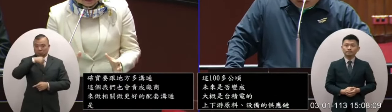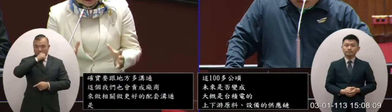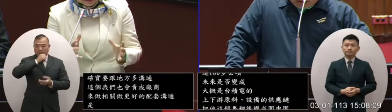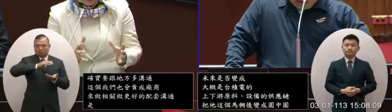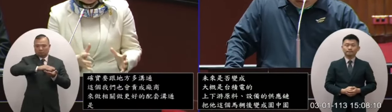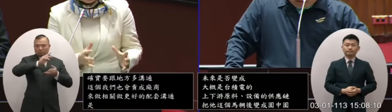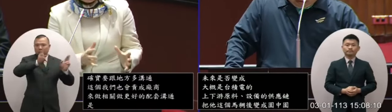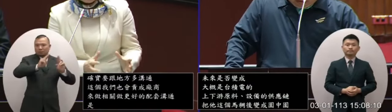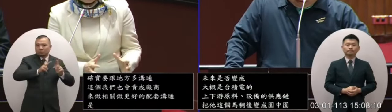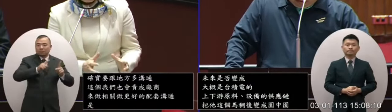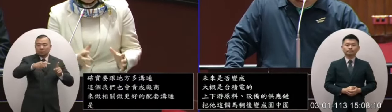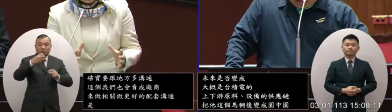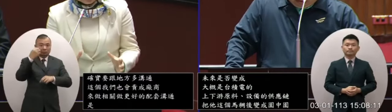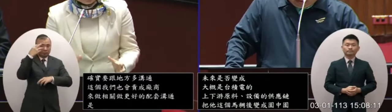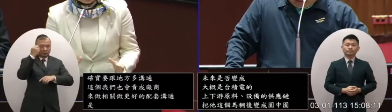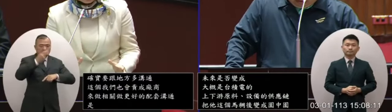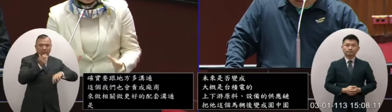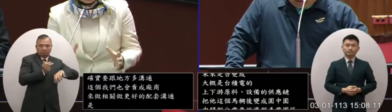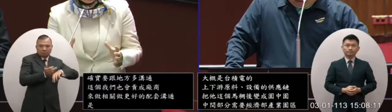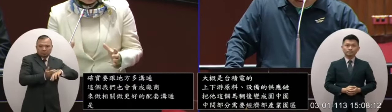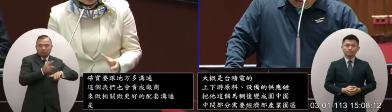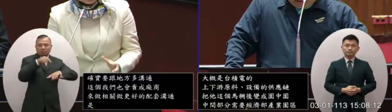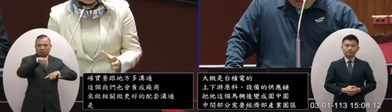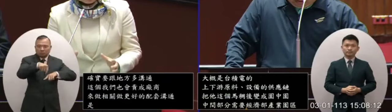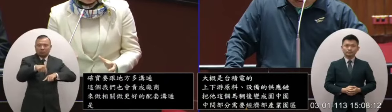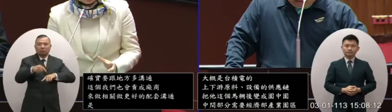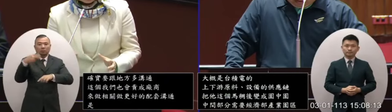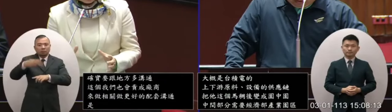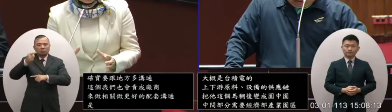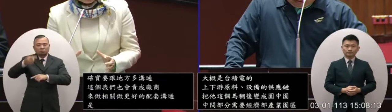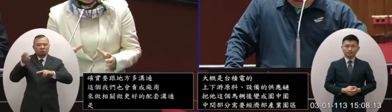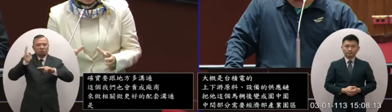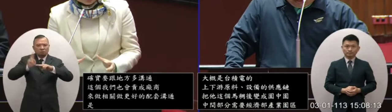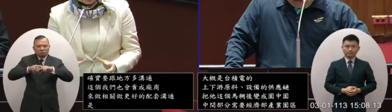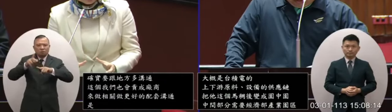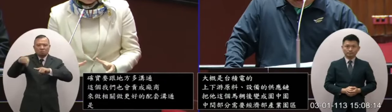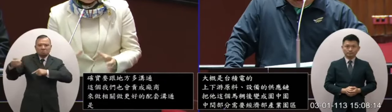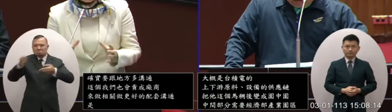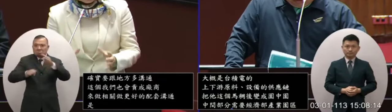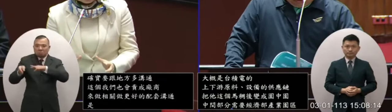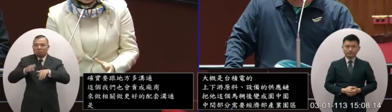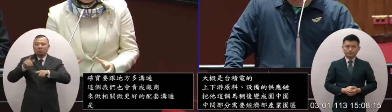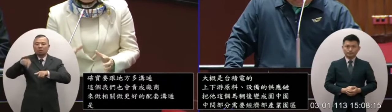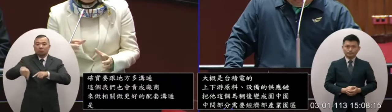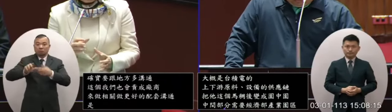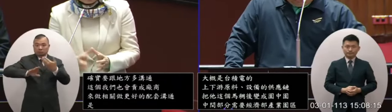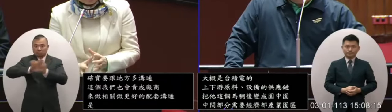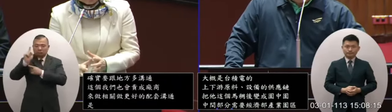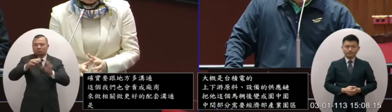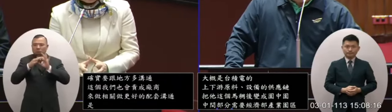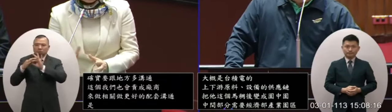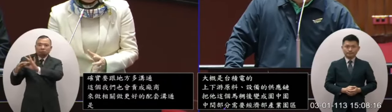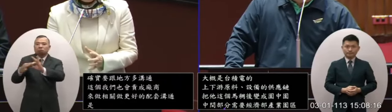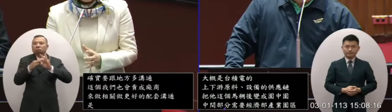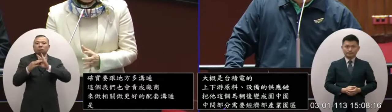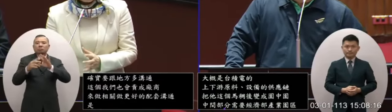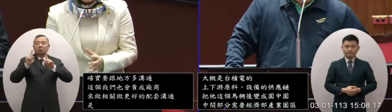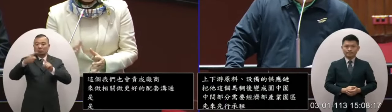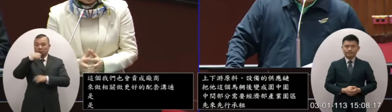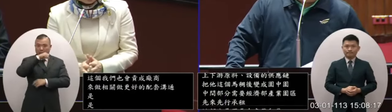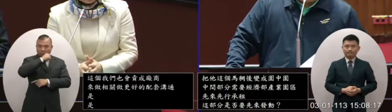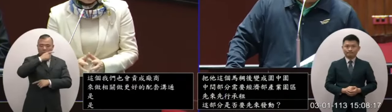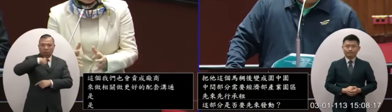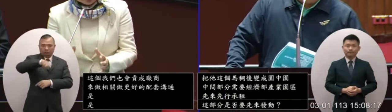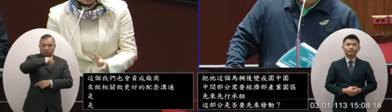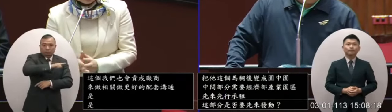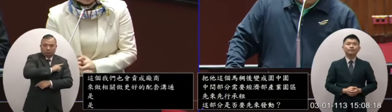先进制程跟先进封装在台湾的话，确实会带多更多的供应链，那这个供应链包括本地的供应链跟外